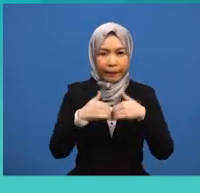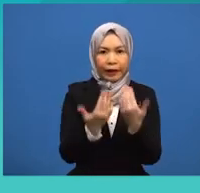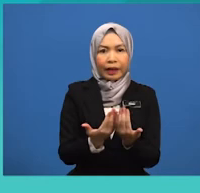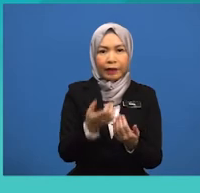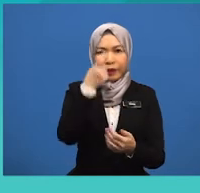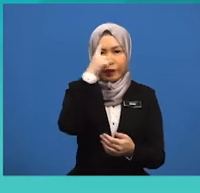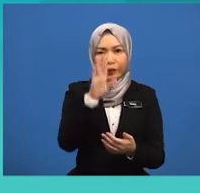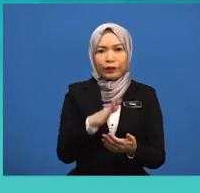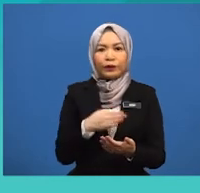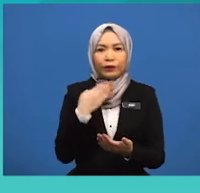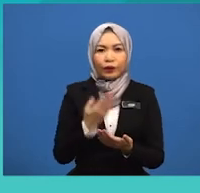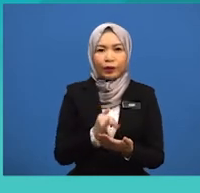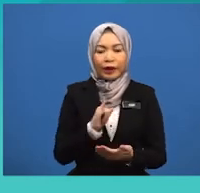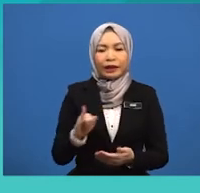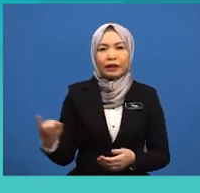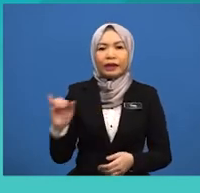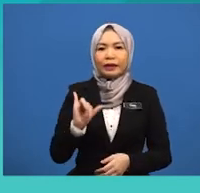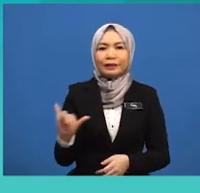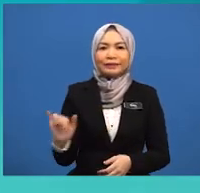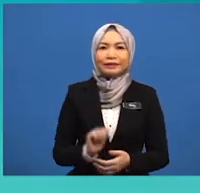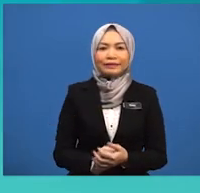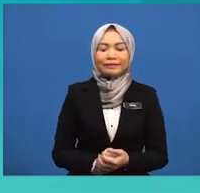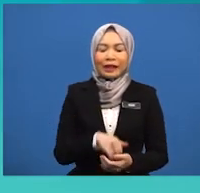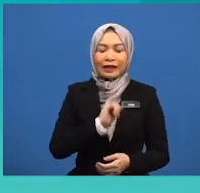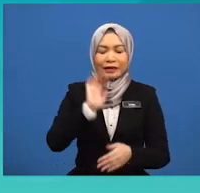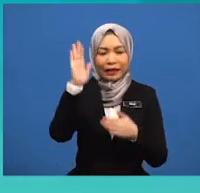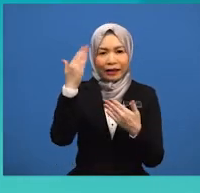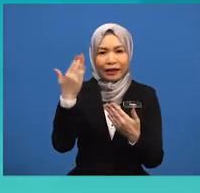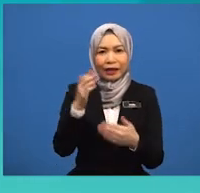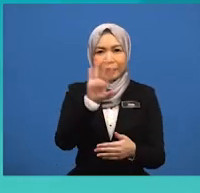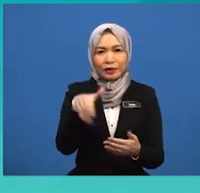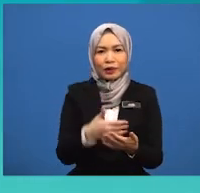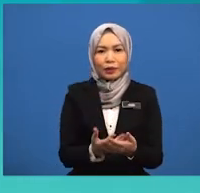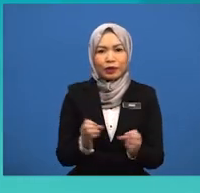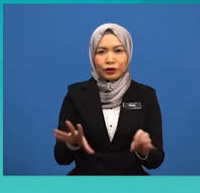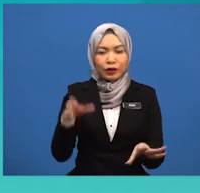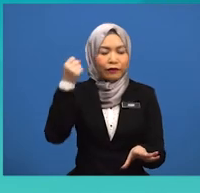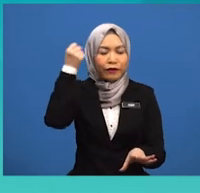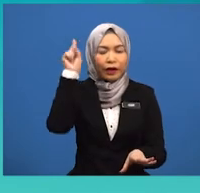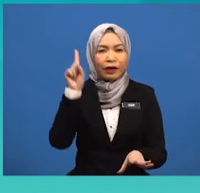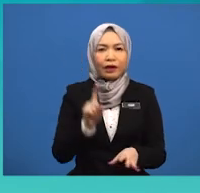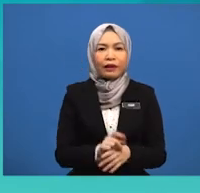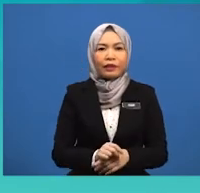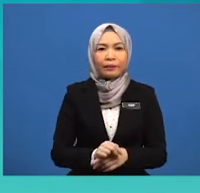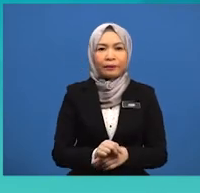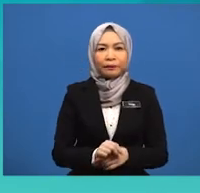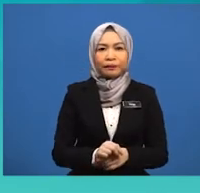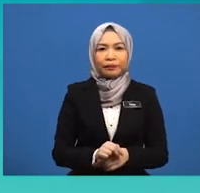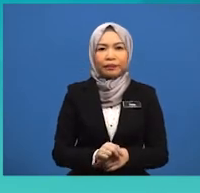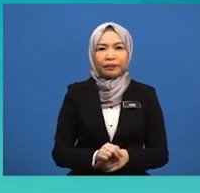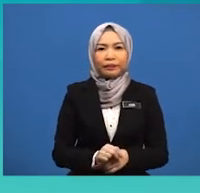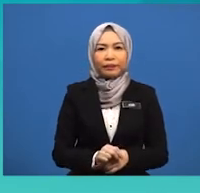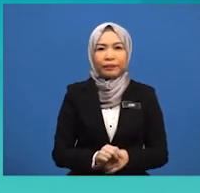bagaimana membaiki ralat tersebut. Cikgu berharap murid-murid telah memahami